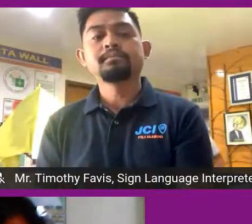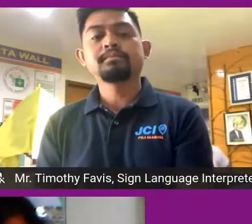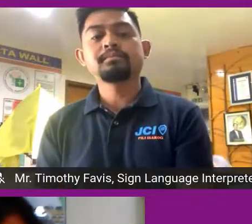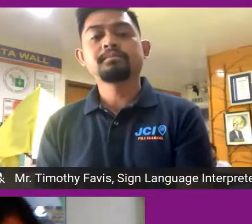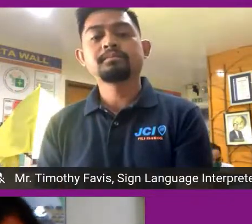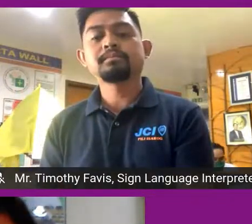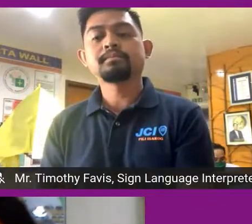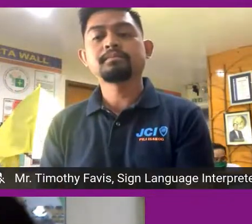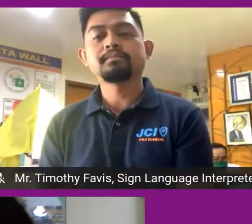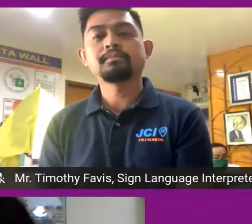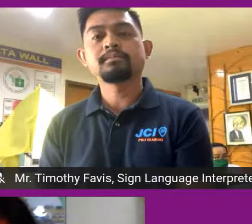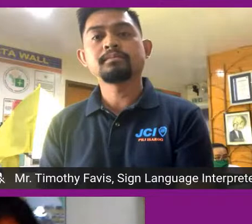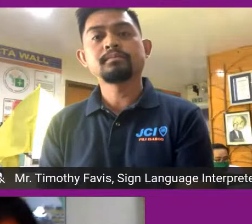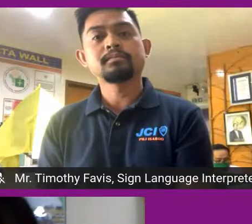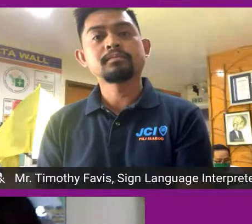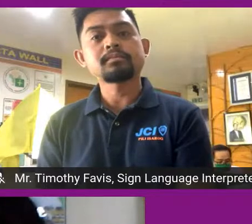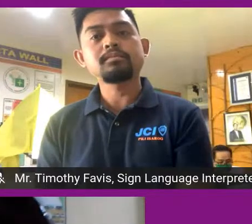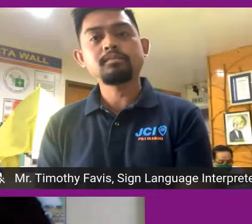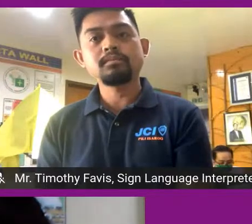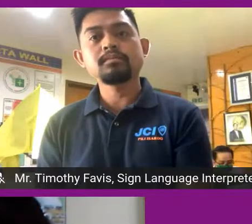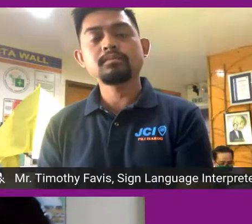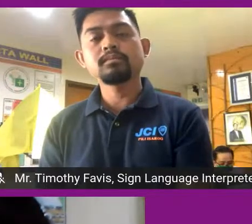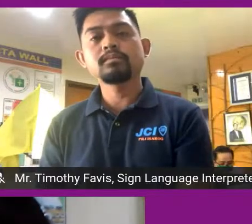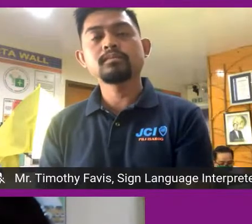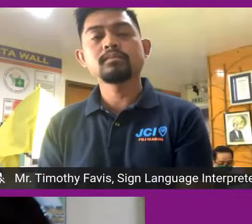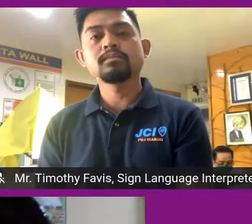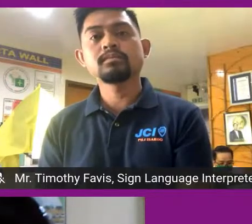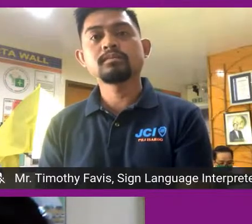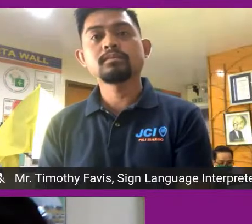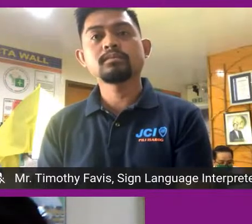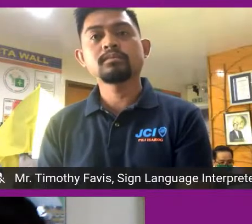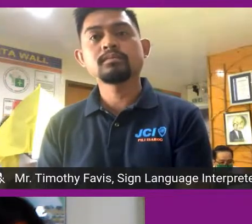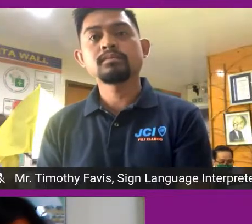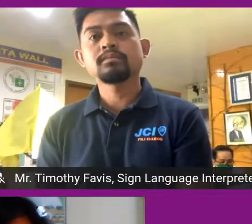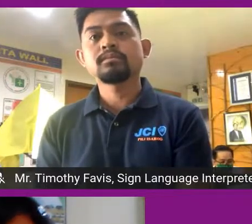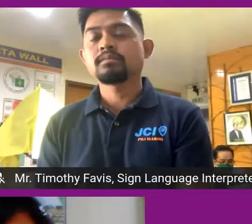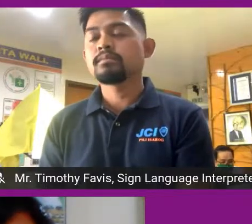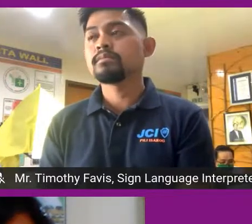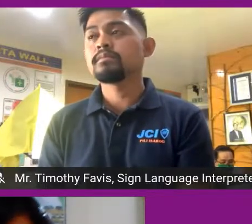kung paano ba magiging for pakialam.